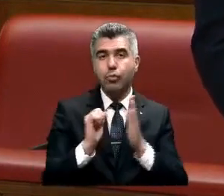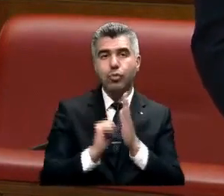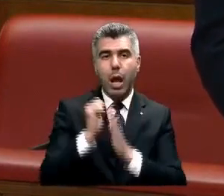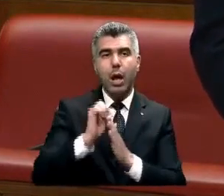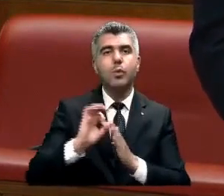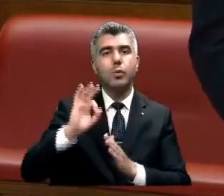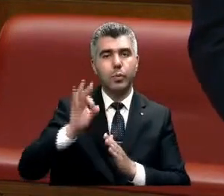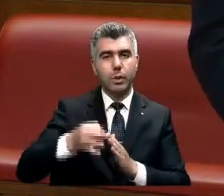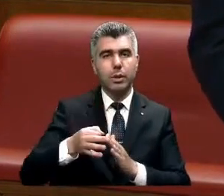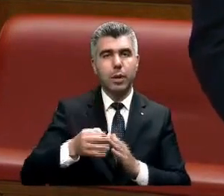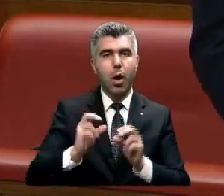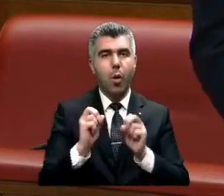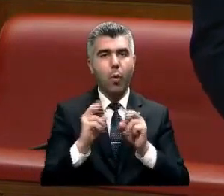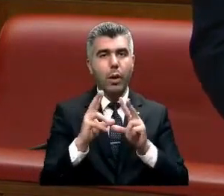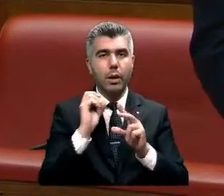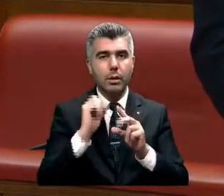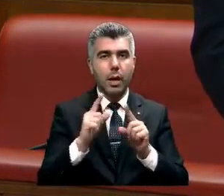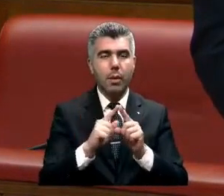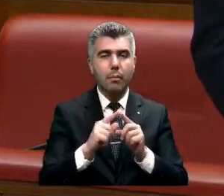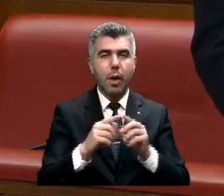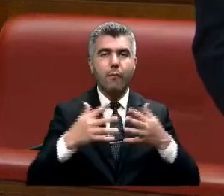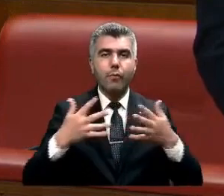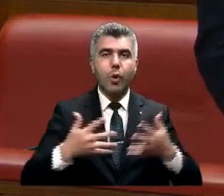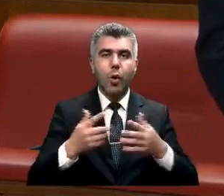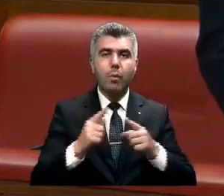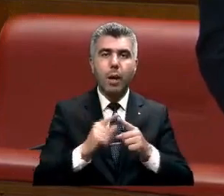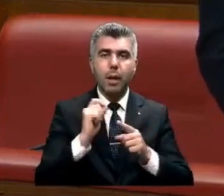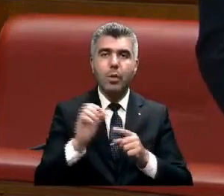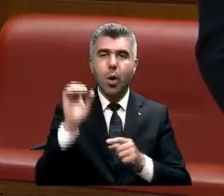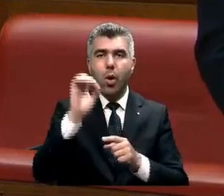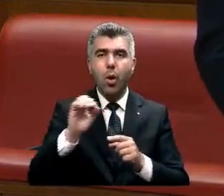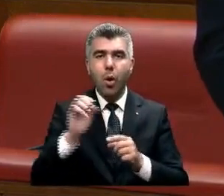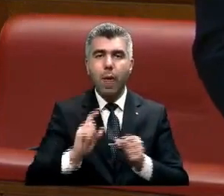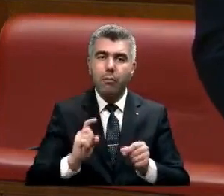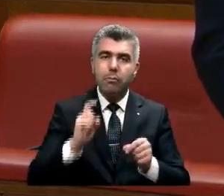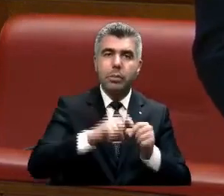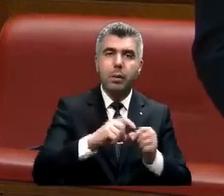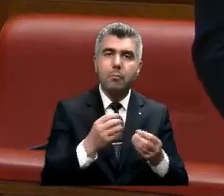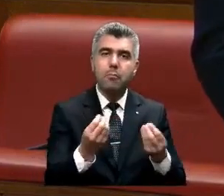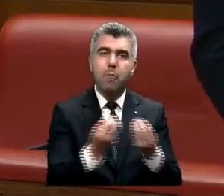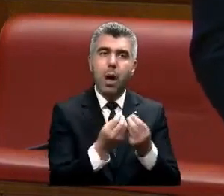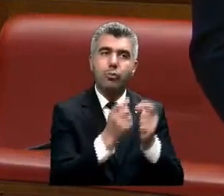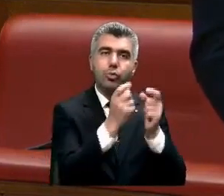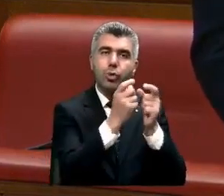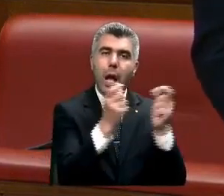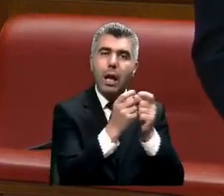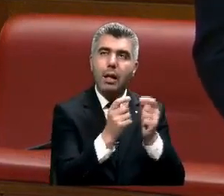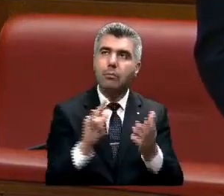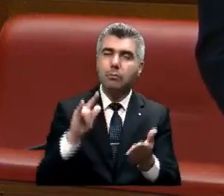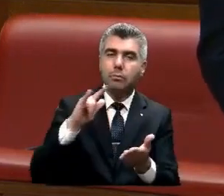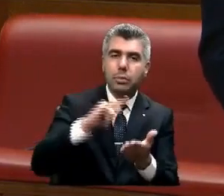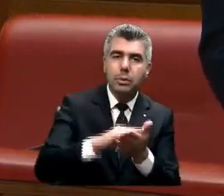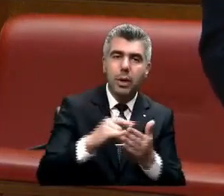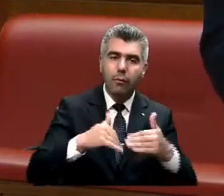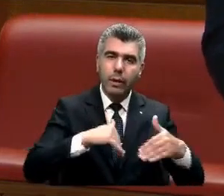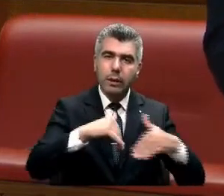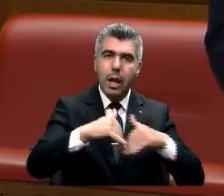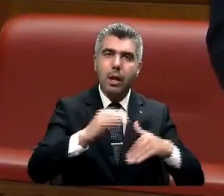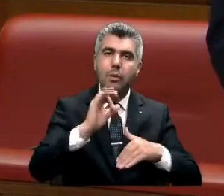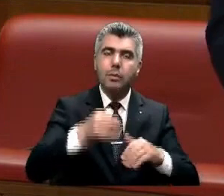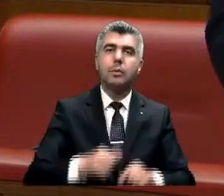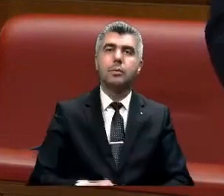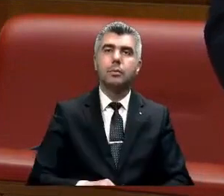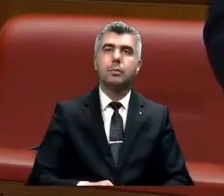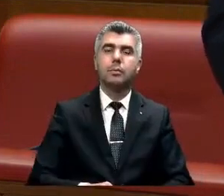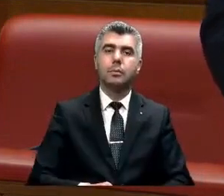بالفعل في خلق سوق نقلية نشيطة بين المغرب وأوروبا تتنافس فيها عدة شركات بحرية وجوية وطرقية أيضا. ومن